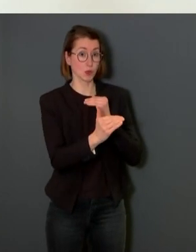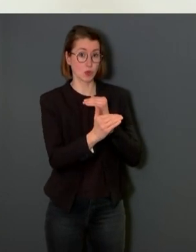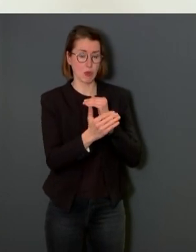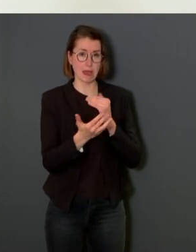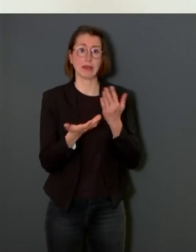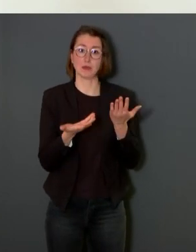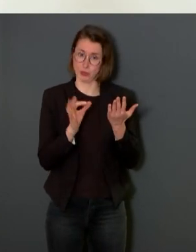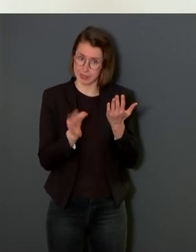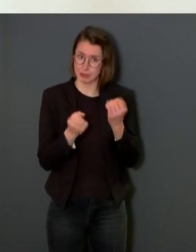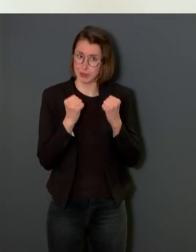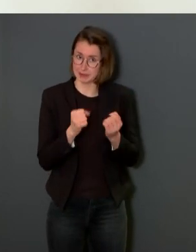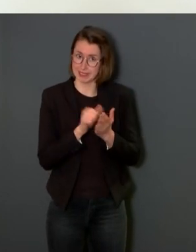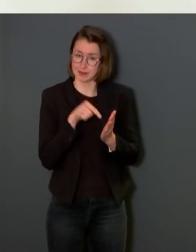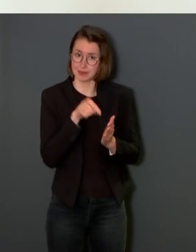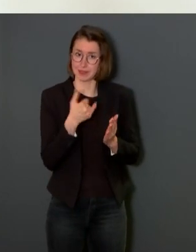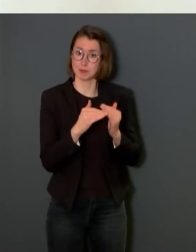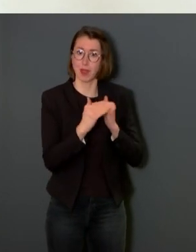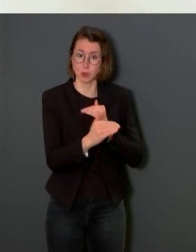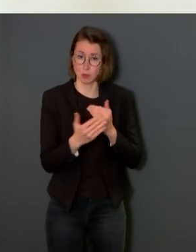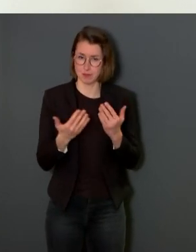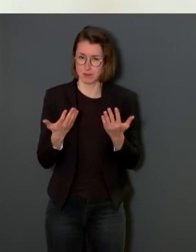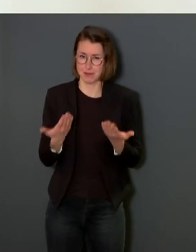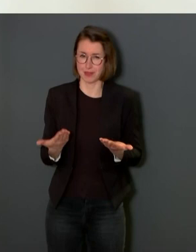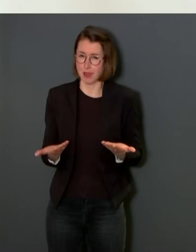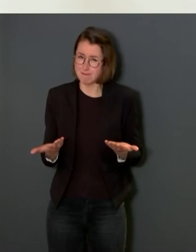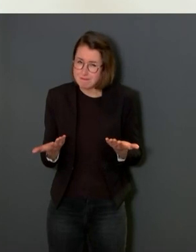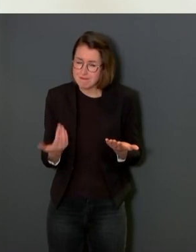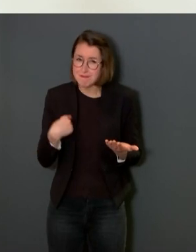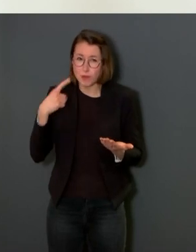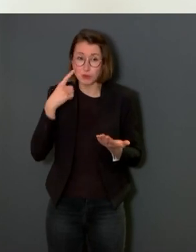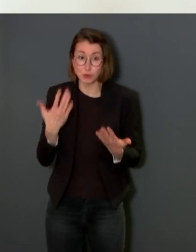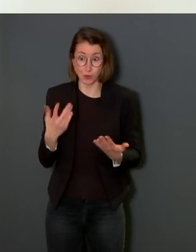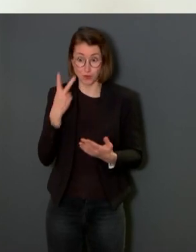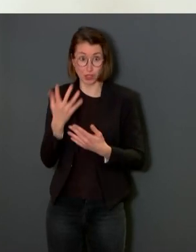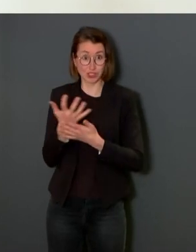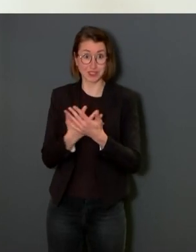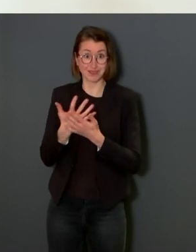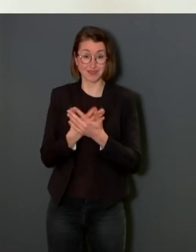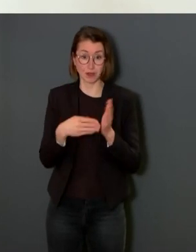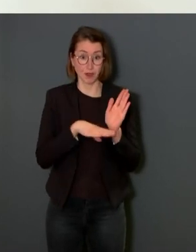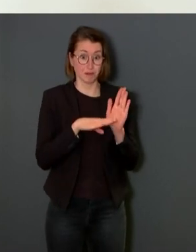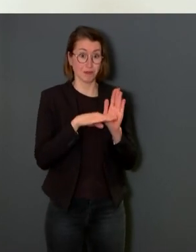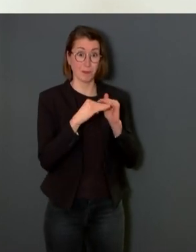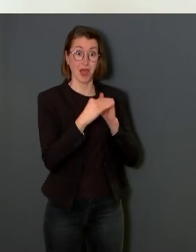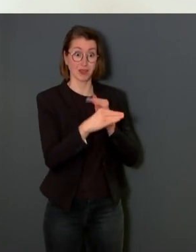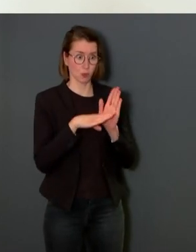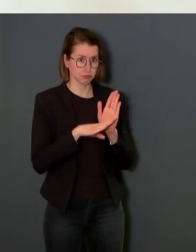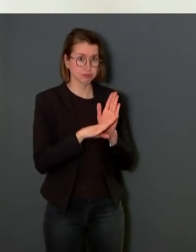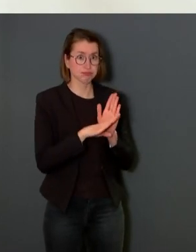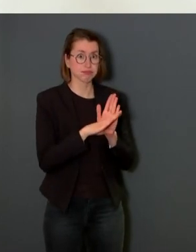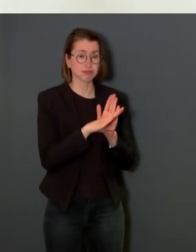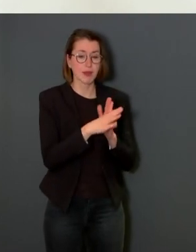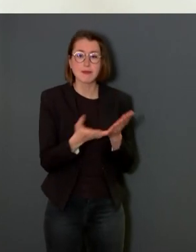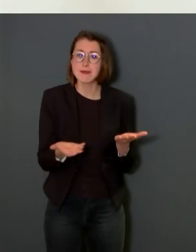dans les faits. Je pense qu'aujourd'hui, avec les chiffres qu'on voit, on n'a pas cette stabilité. Et je pense